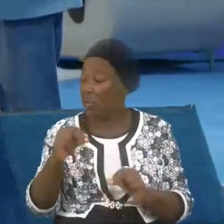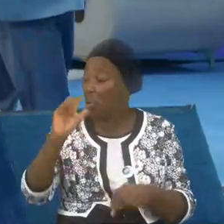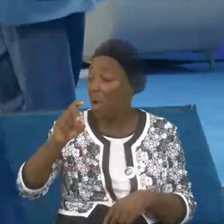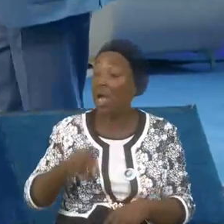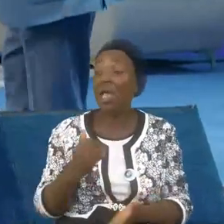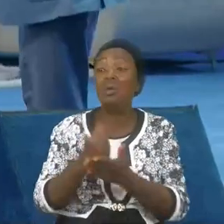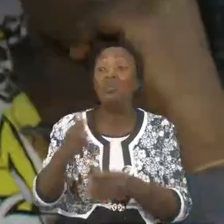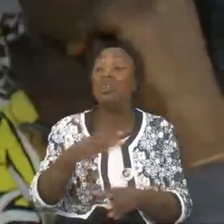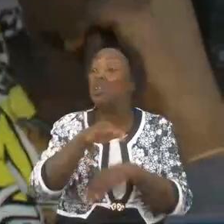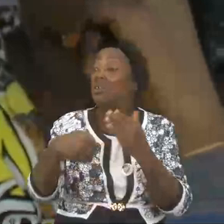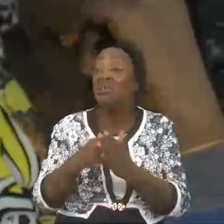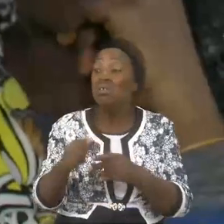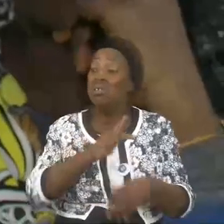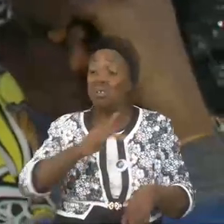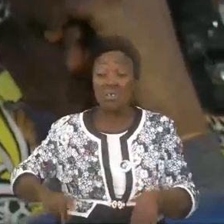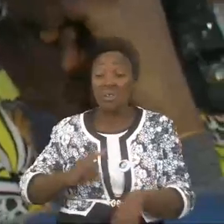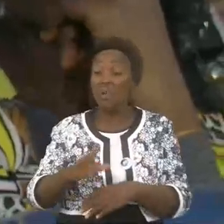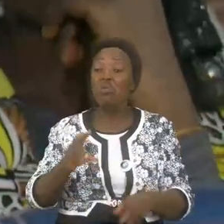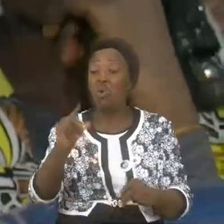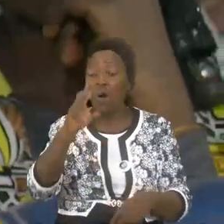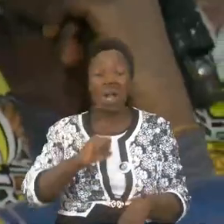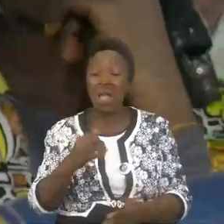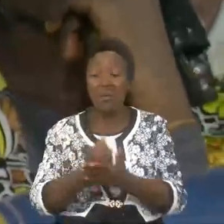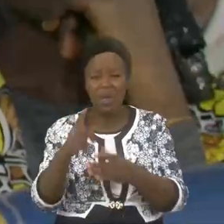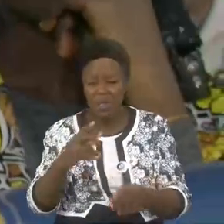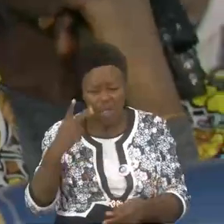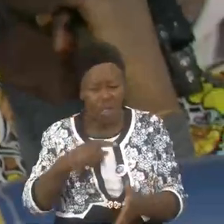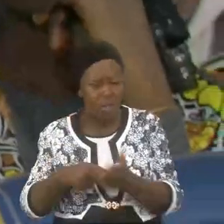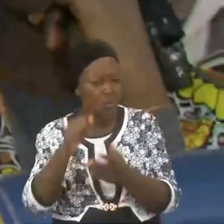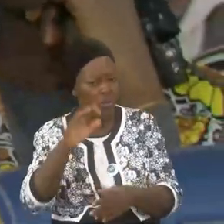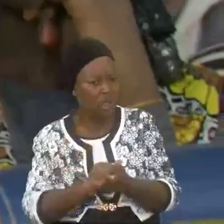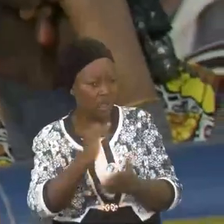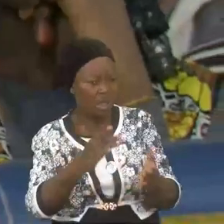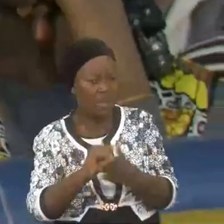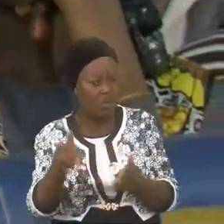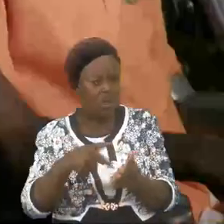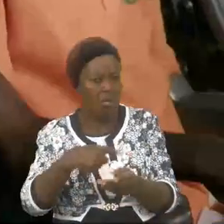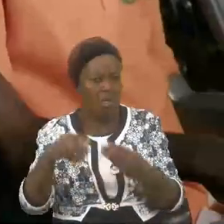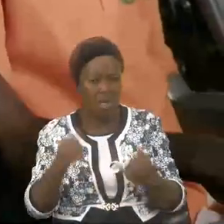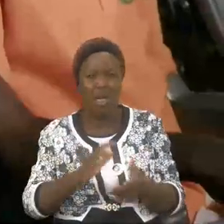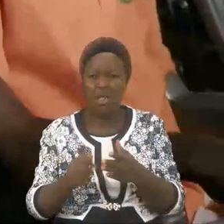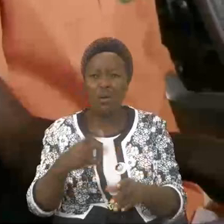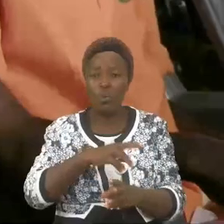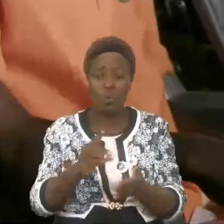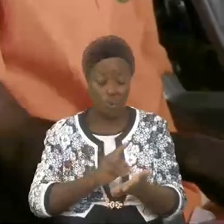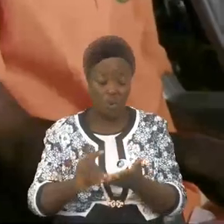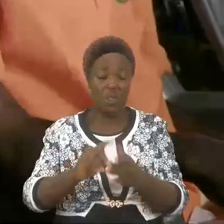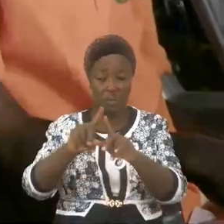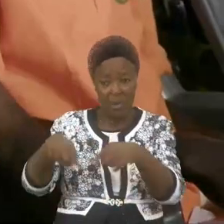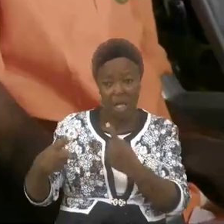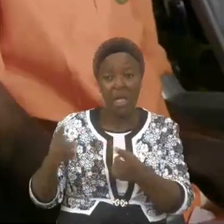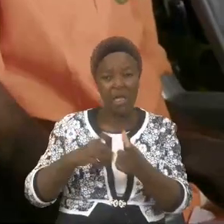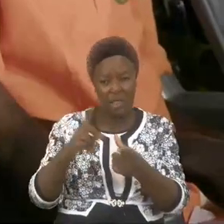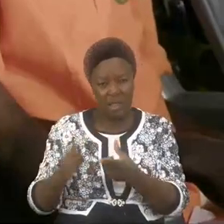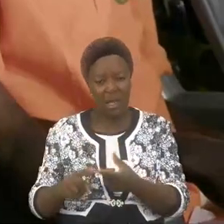tout Babylone, personne ne pouvait aider. Voyez cette femme-là, dont nous lisons l'histoire. Comme les semaines passaient, les mois passaient, comme